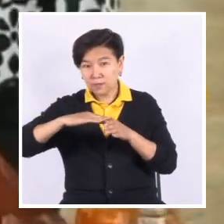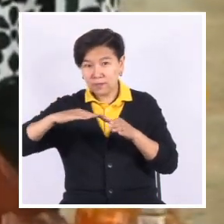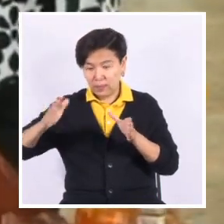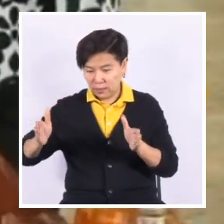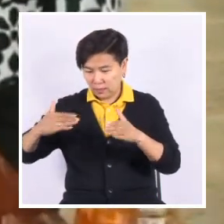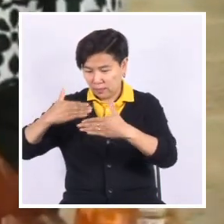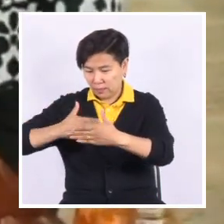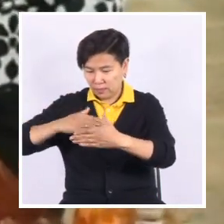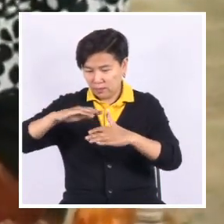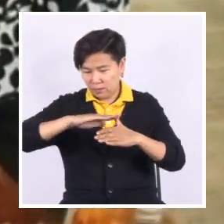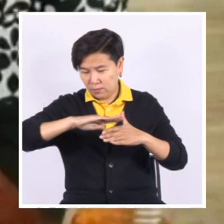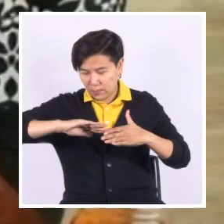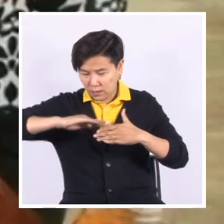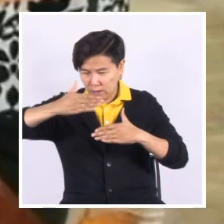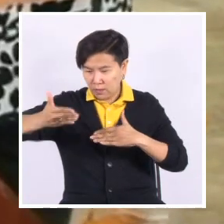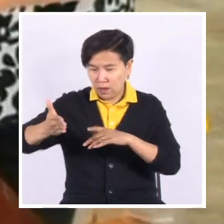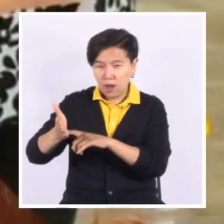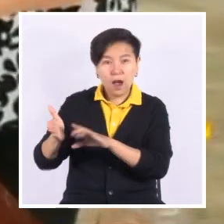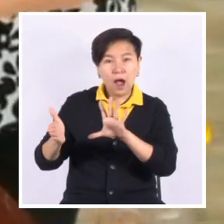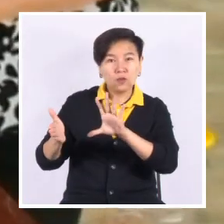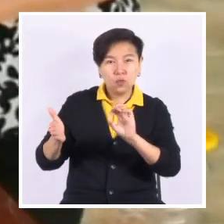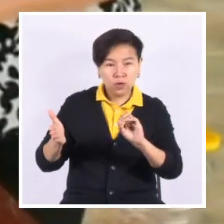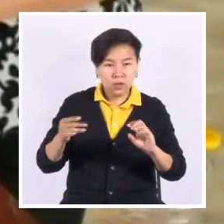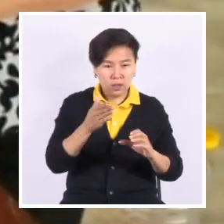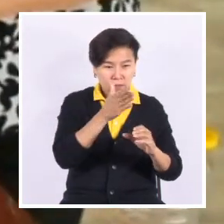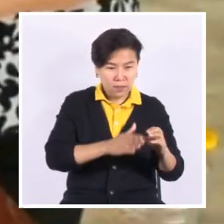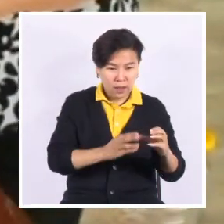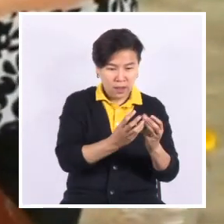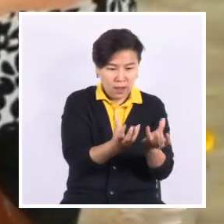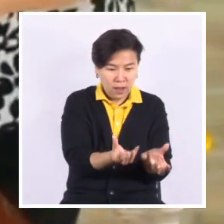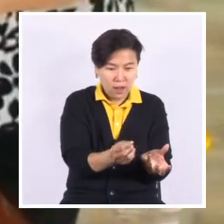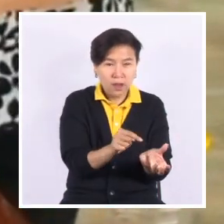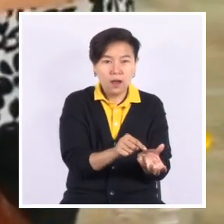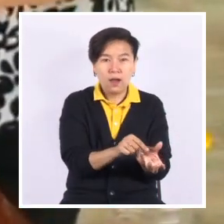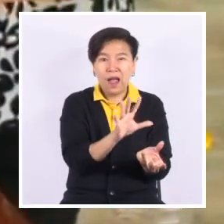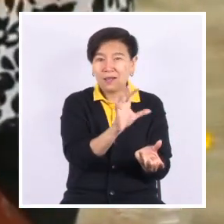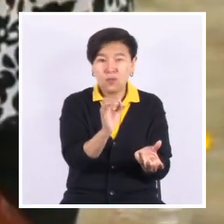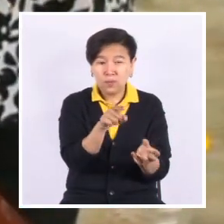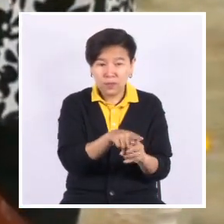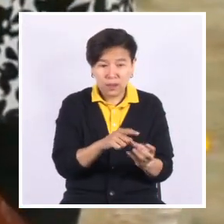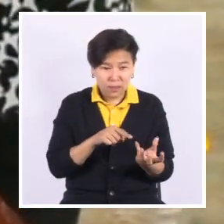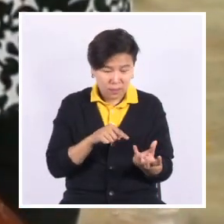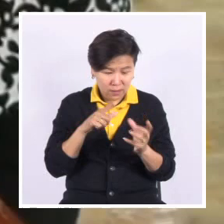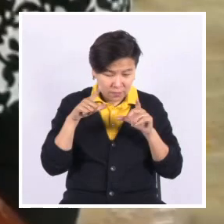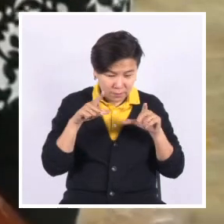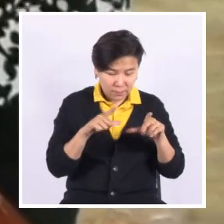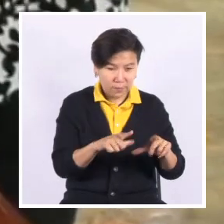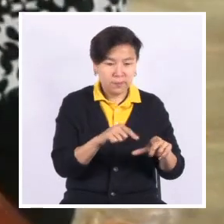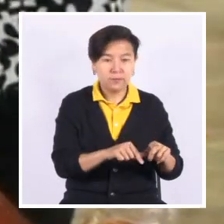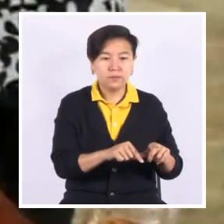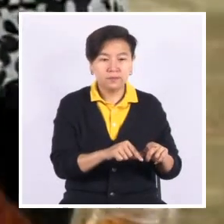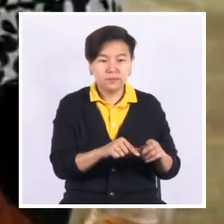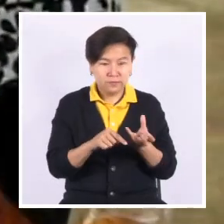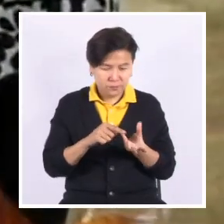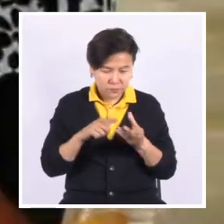มะเขือเนี่ยอ้าวช่างภาพไปถ่ายใกล้ๆสิมองไกลๆมันไม่เห็นหรอกนี่นะครับต้อง close up เข้า